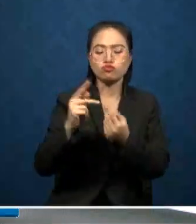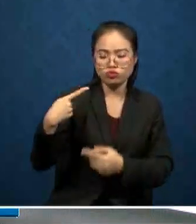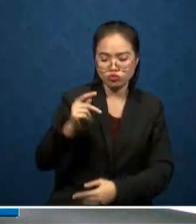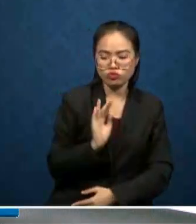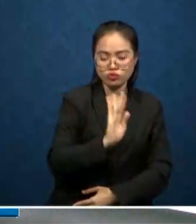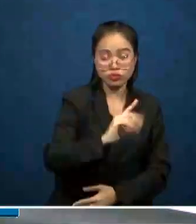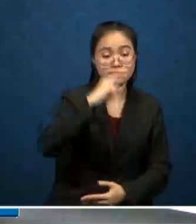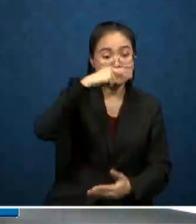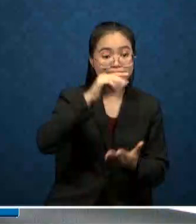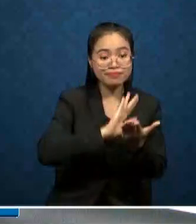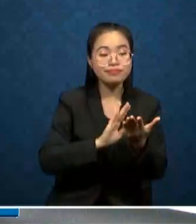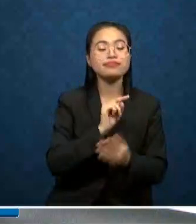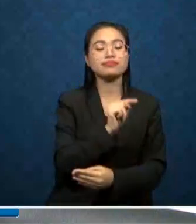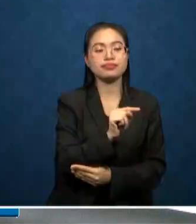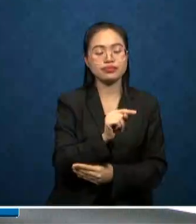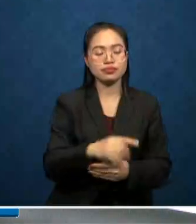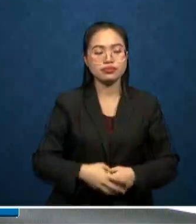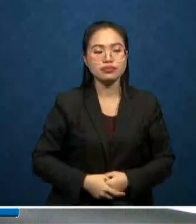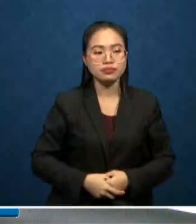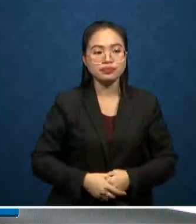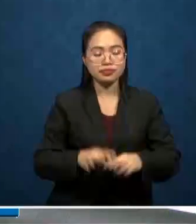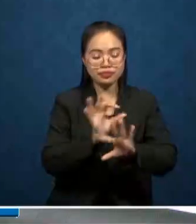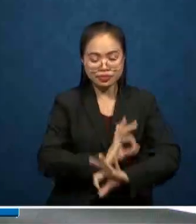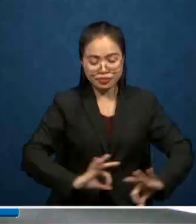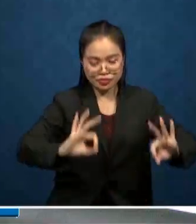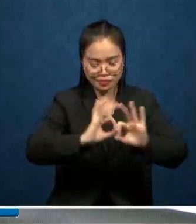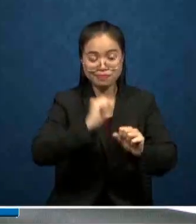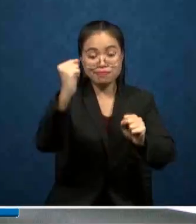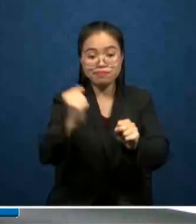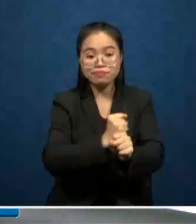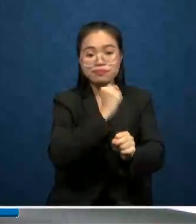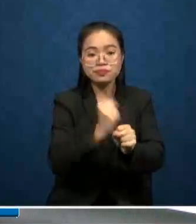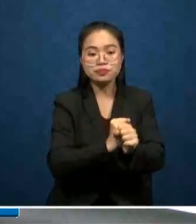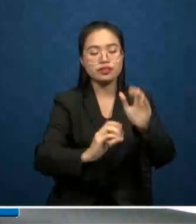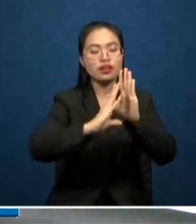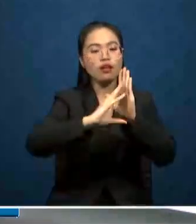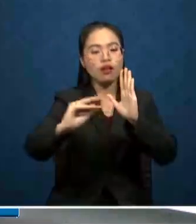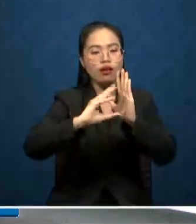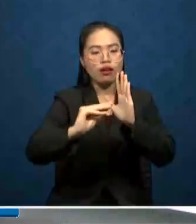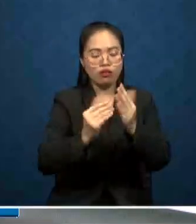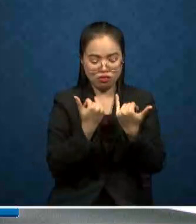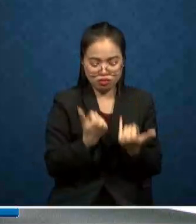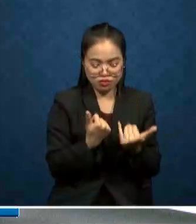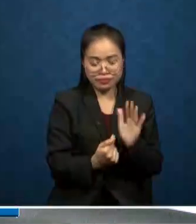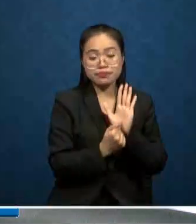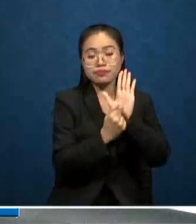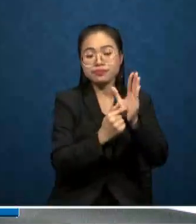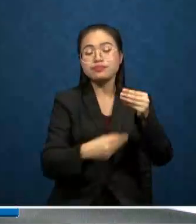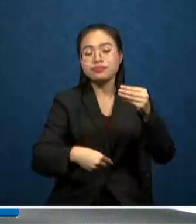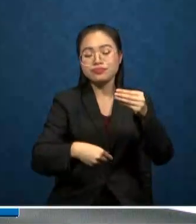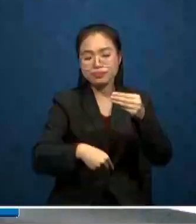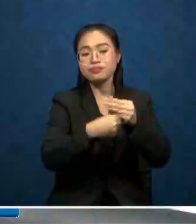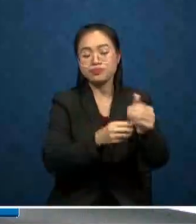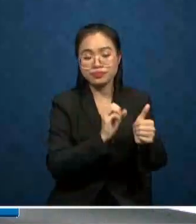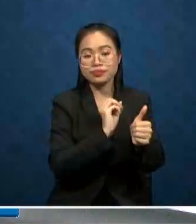ชาติบริเวณลุ่มแม่น้ำโค้งทั้งนี้การฝึกอบรมตรงนี้ที่ดิฉันได้นำเสนอตรงนี้เนี่ยค่ะก็ควรจะ